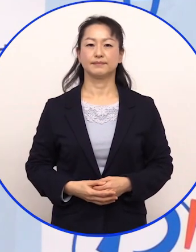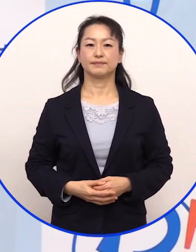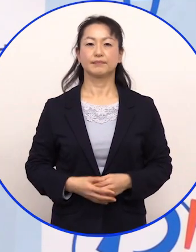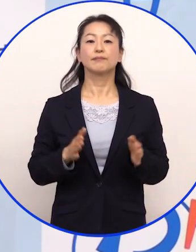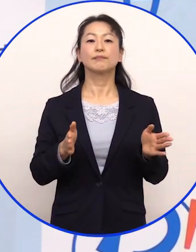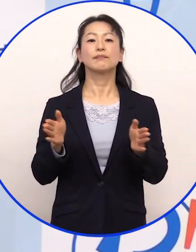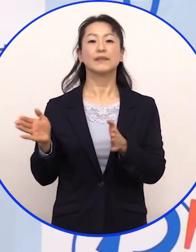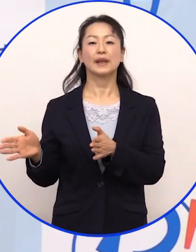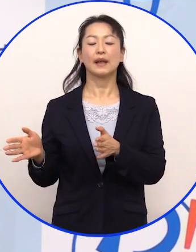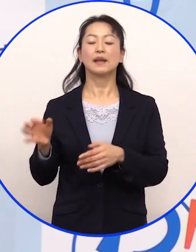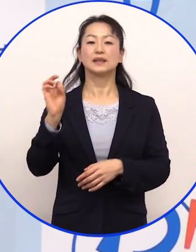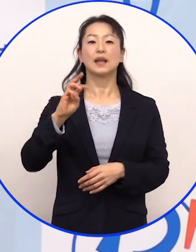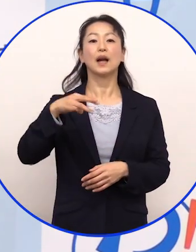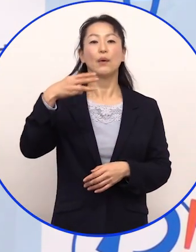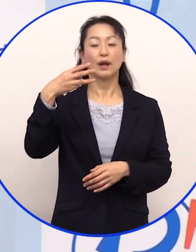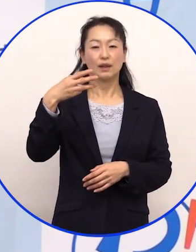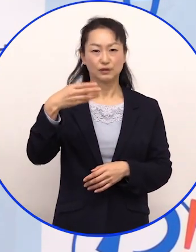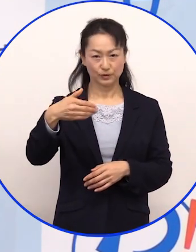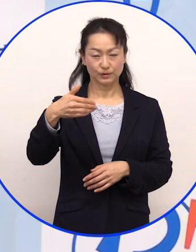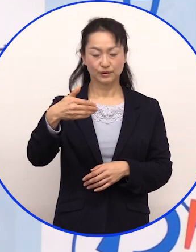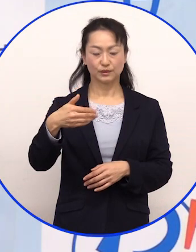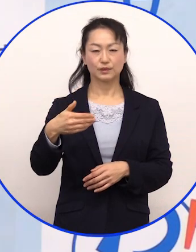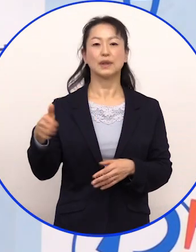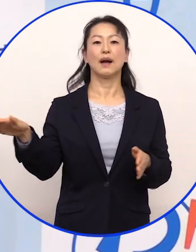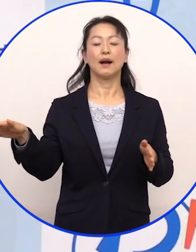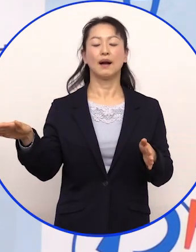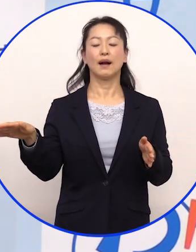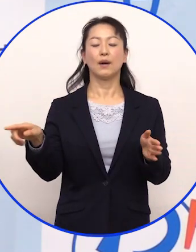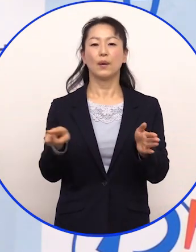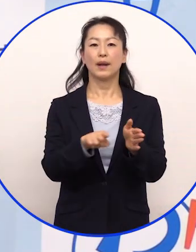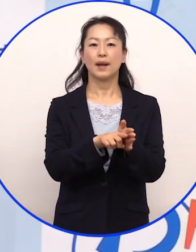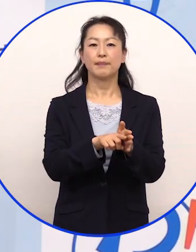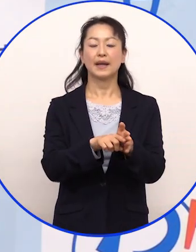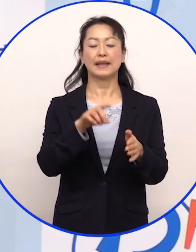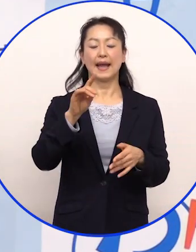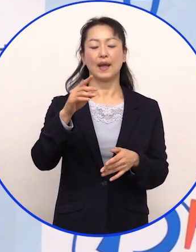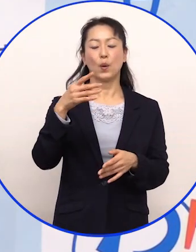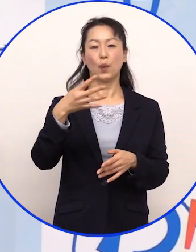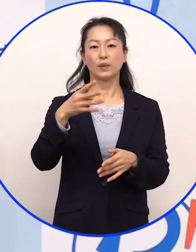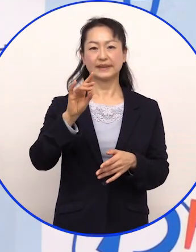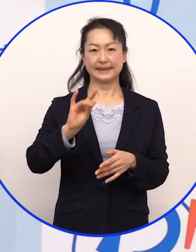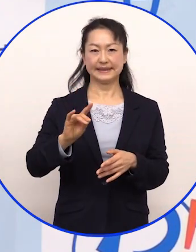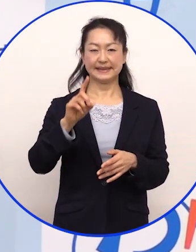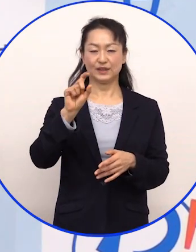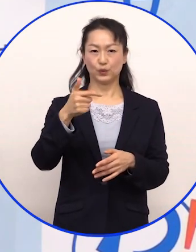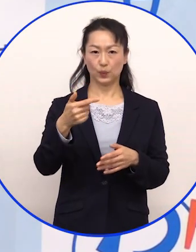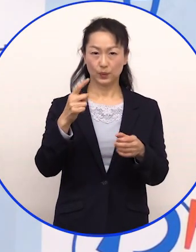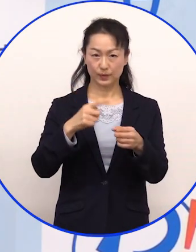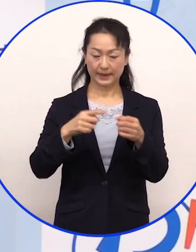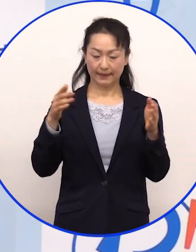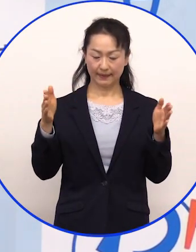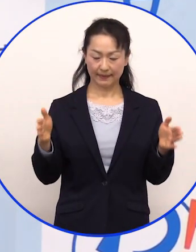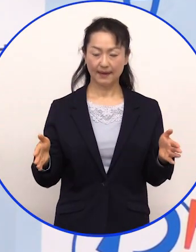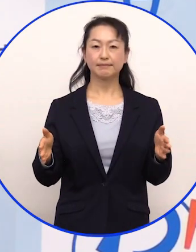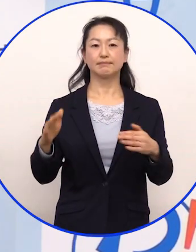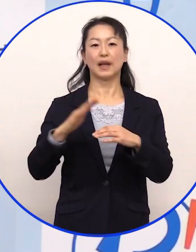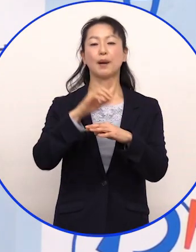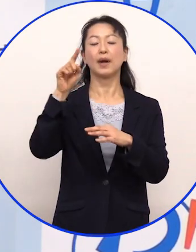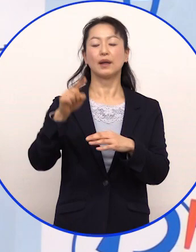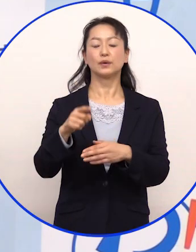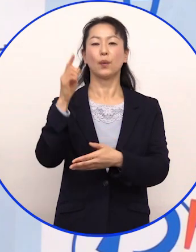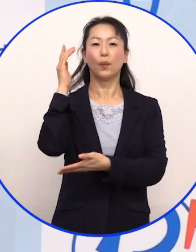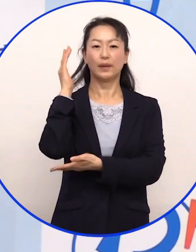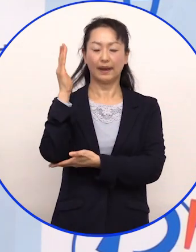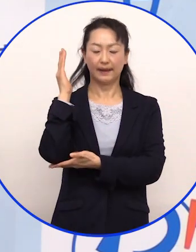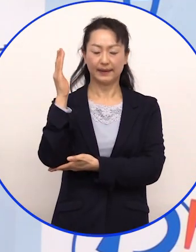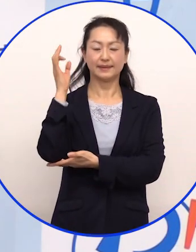さて品川区はこれまで4期16年にわたる浜の区政のもと健全な財政基盤